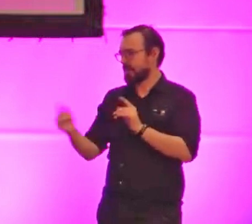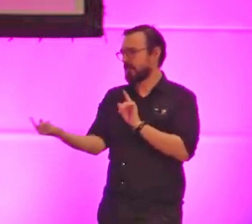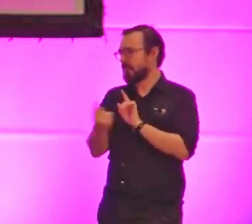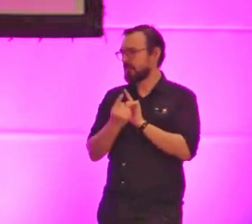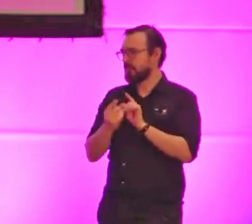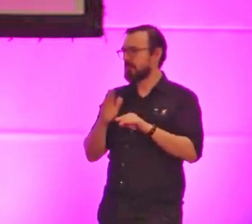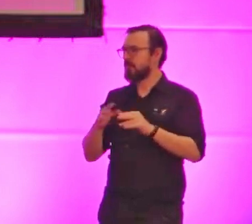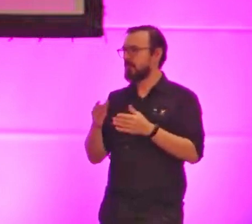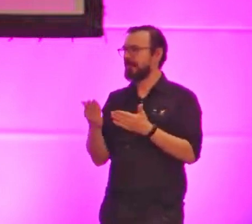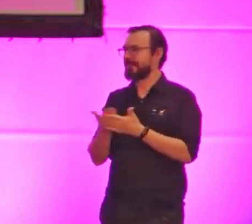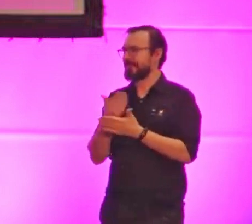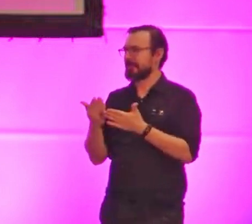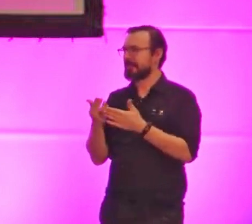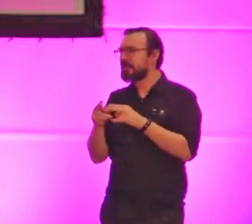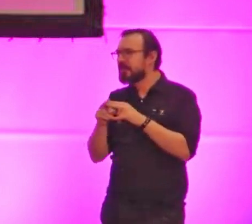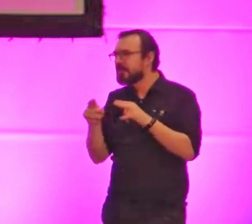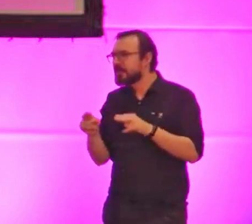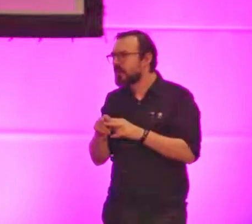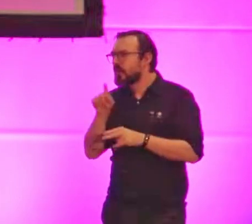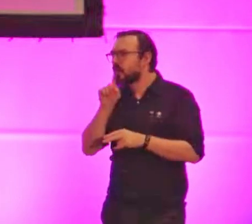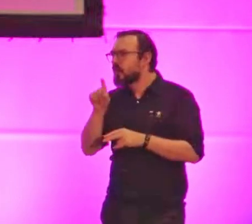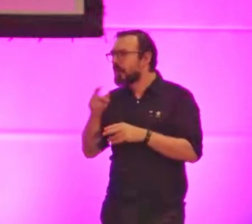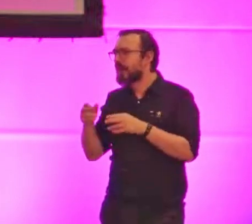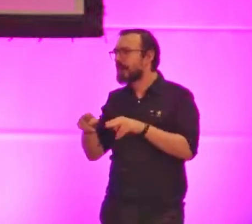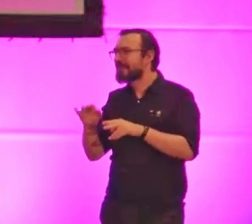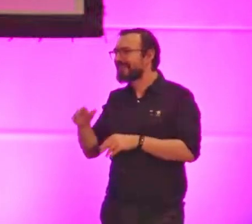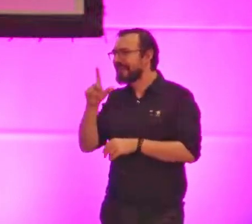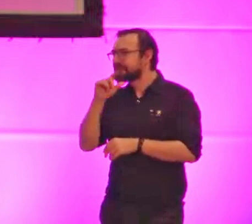på internationella åklagarkammaren i Linköping.